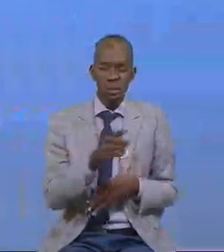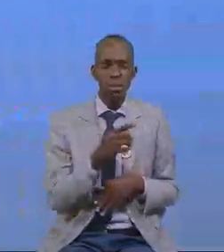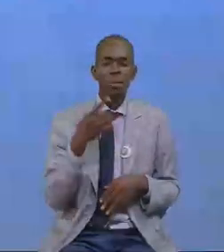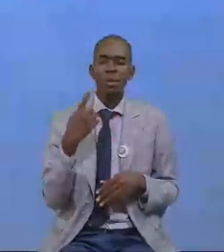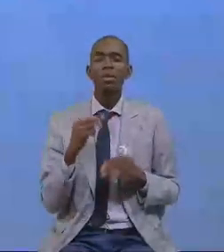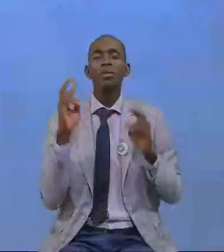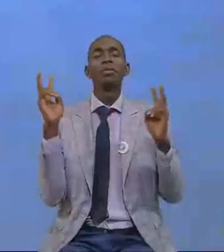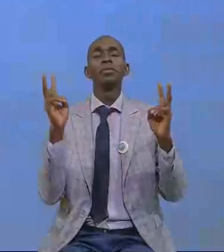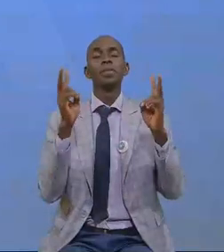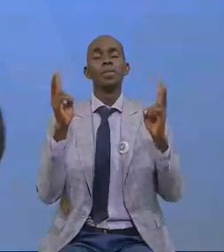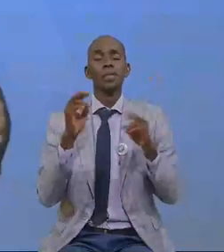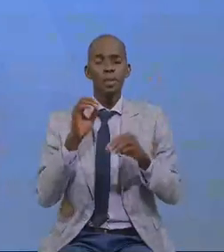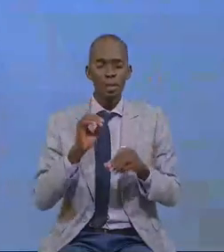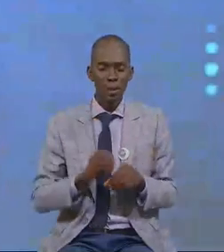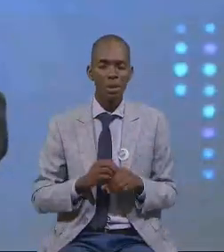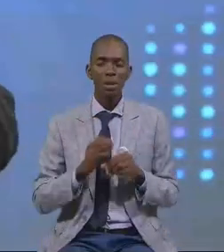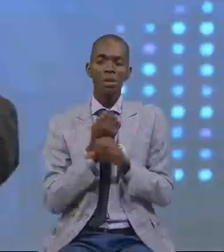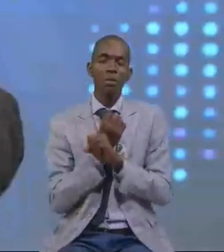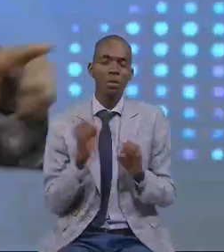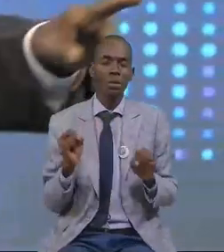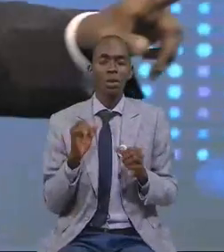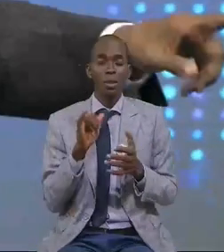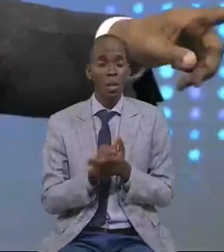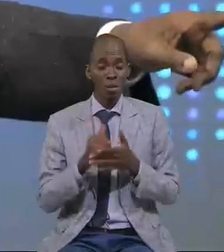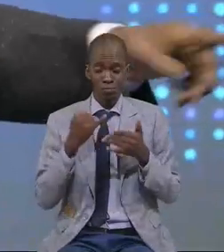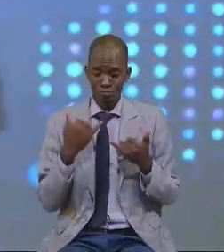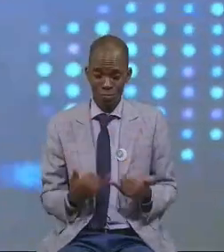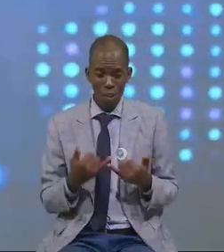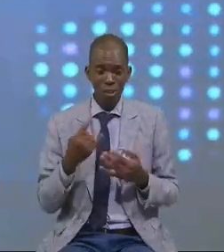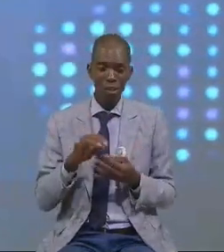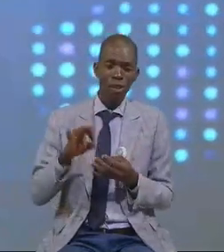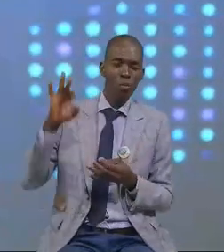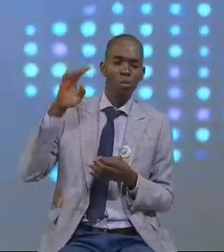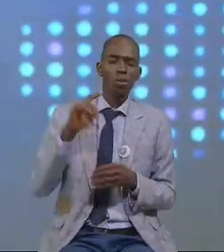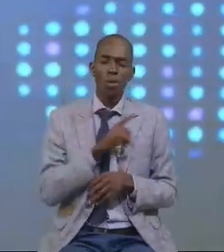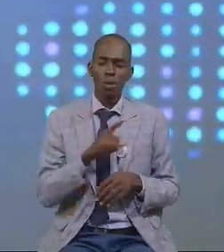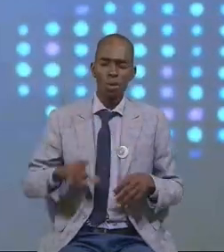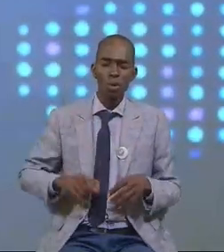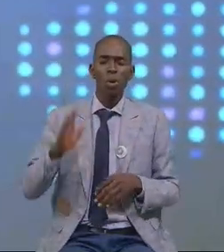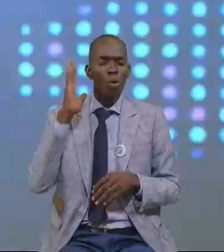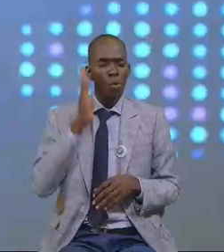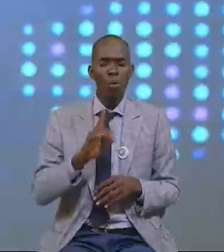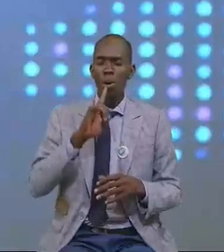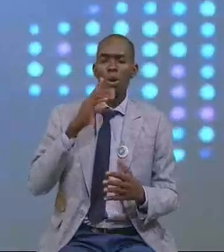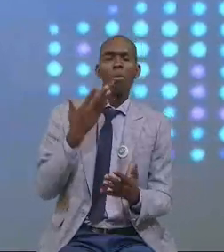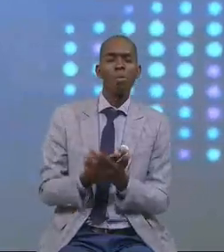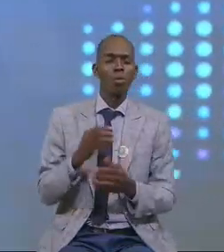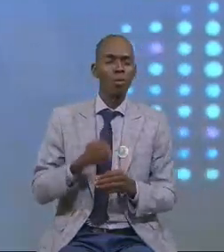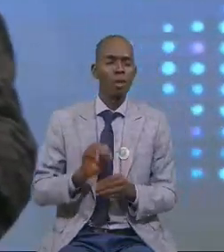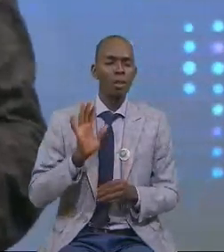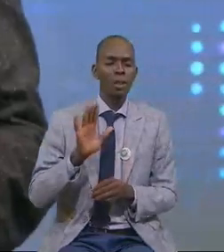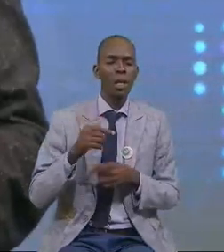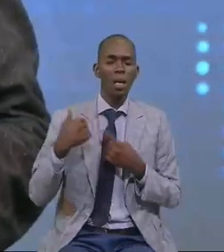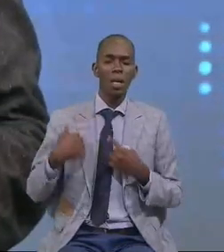la victoire du salut, que maintenant l'Esprit du Seigneur rend témoignage à leur cœur qui